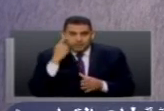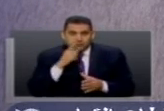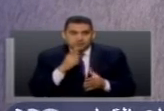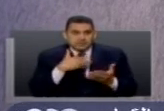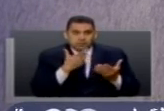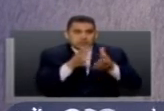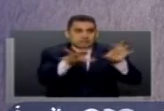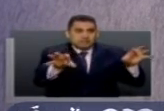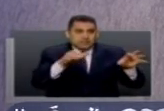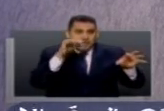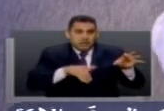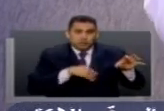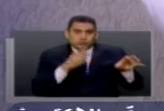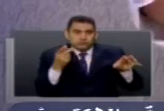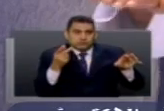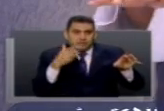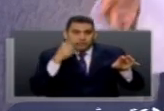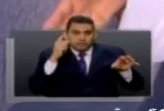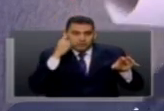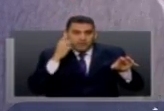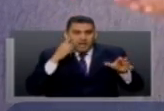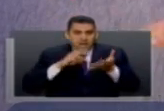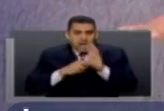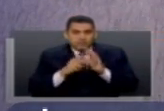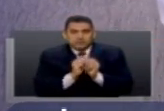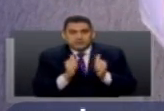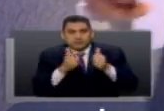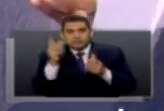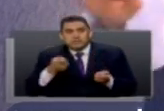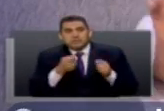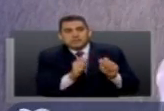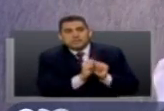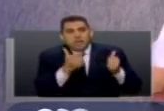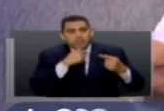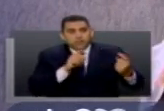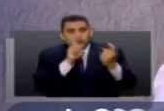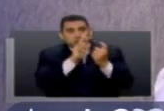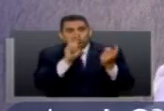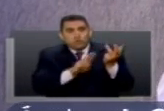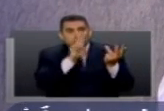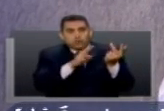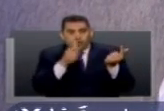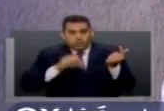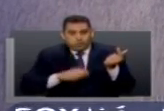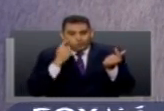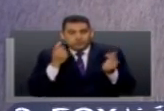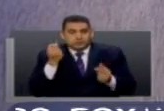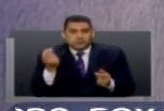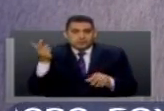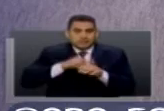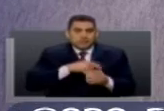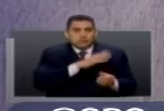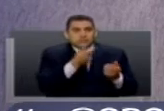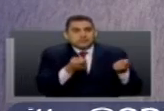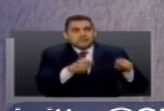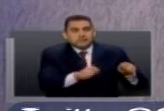ارد عليك بالحجه اذهب احاصر قبيلتك واي قبيله تقف معك واسبب لهم دمار وموت وقتل واستئصال